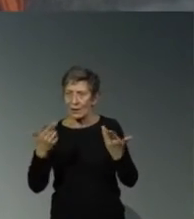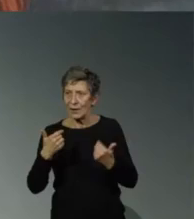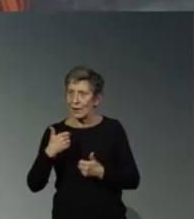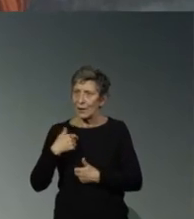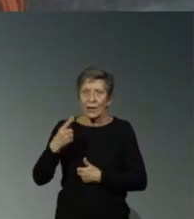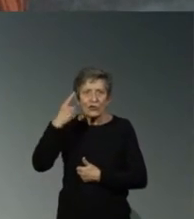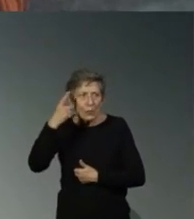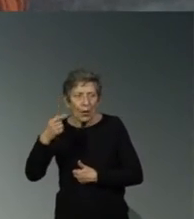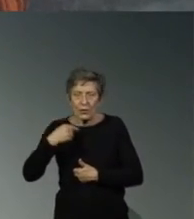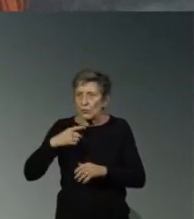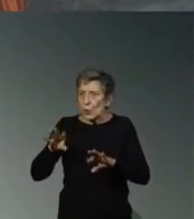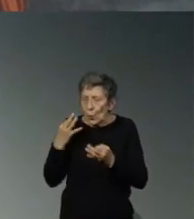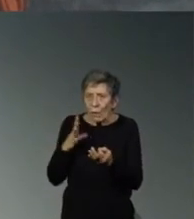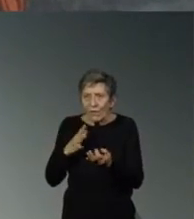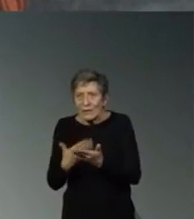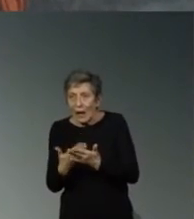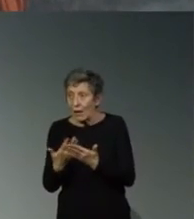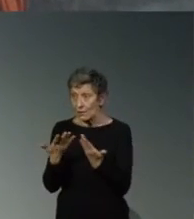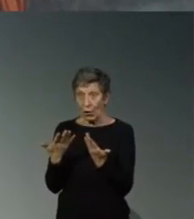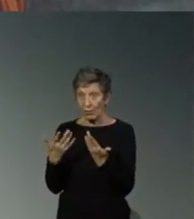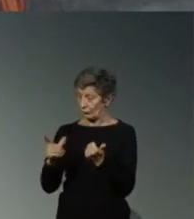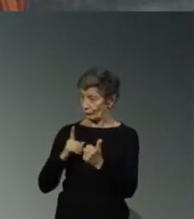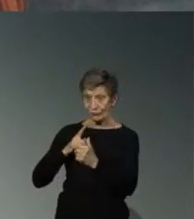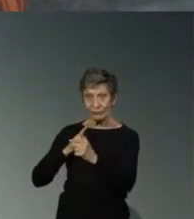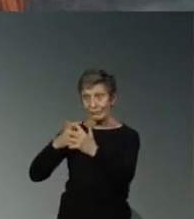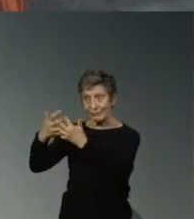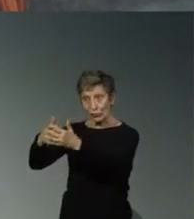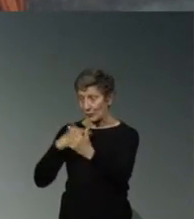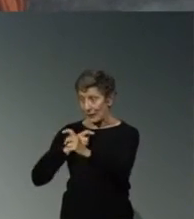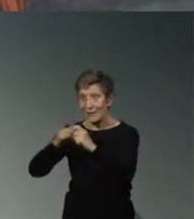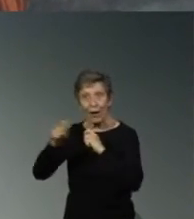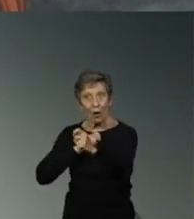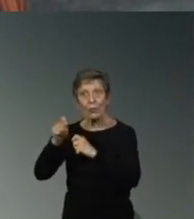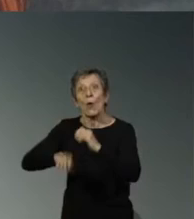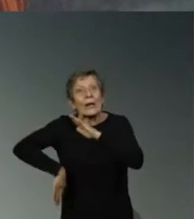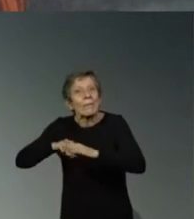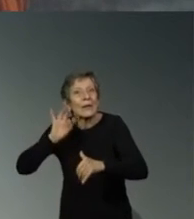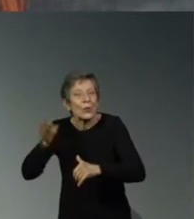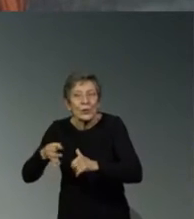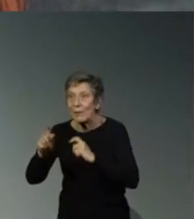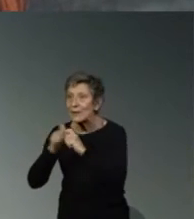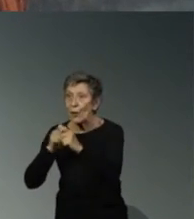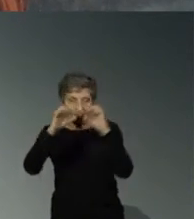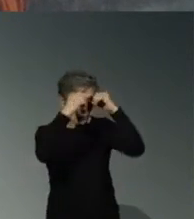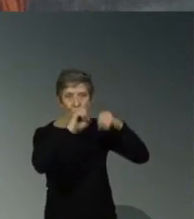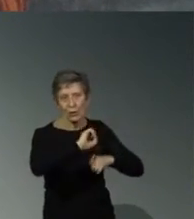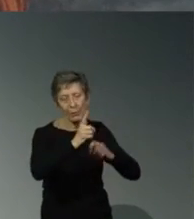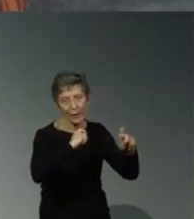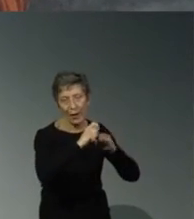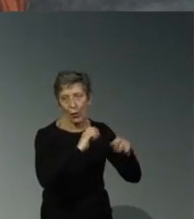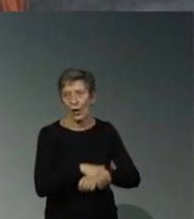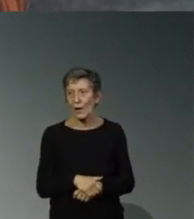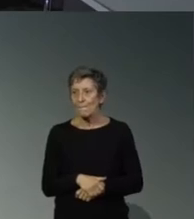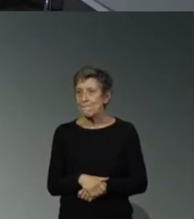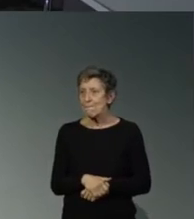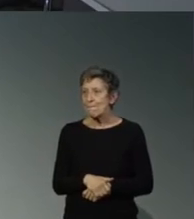ou trouvé qu'il y avait ça. Et donc on dialogue. Alors c'est un dialogue limité, mais c'est quand même un dialogue, alors que Google, c'est pas du dialogue. Est-ce que ce dialogue vous